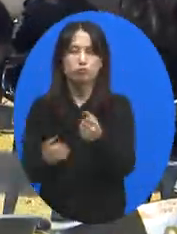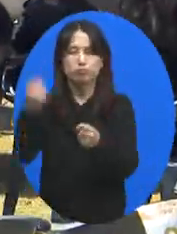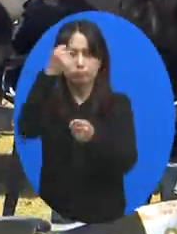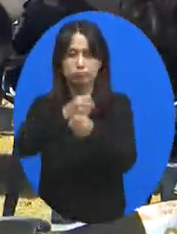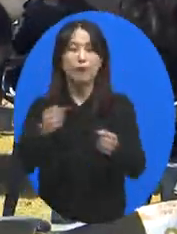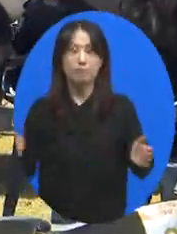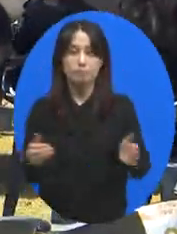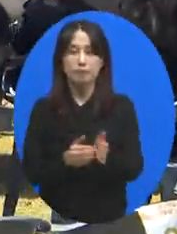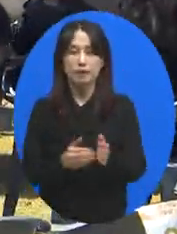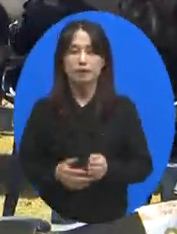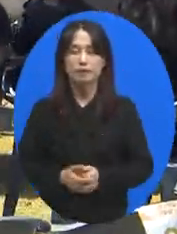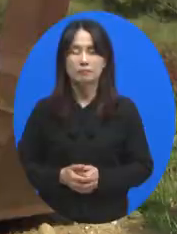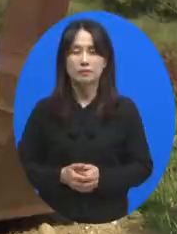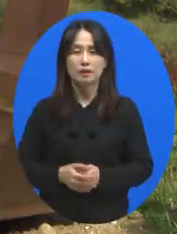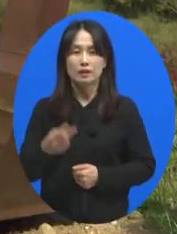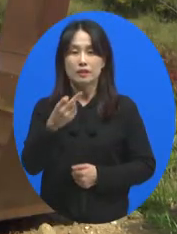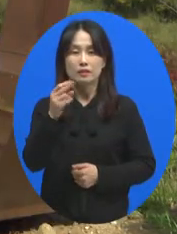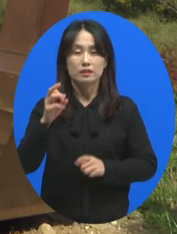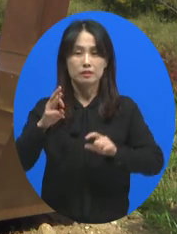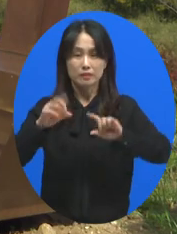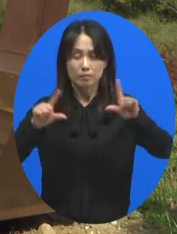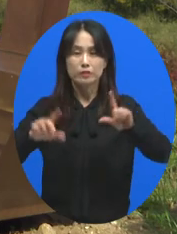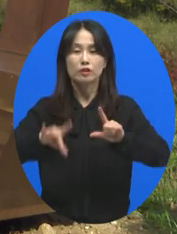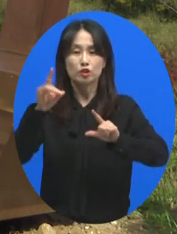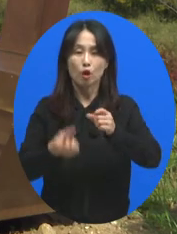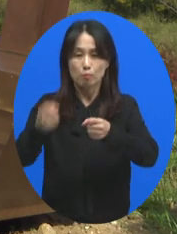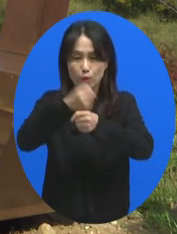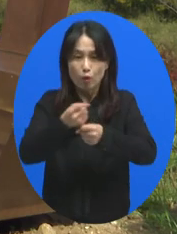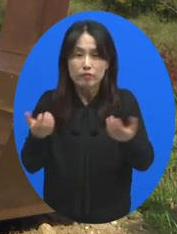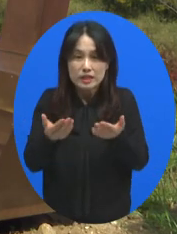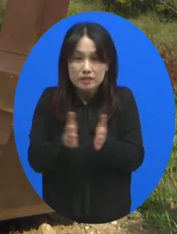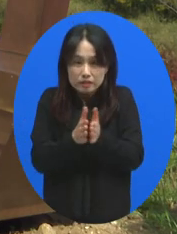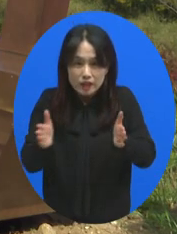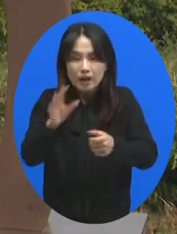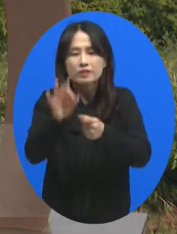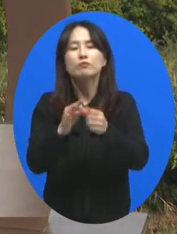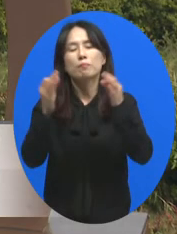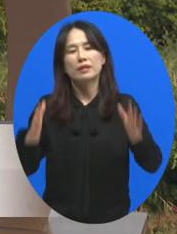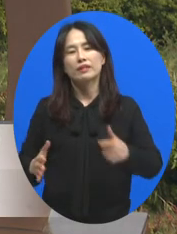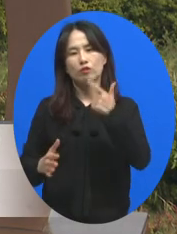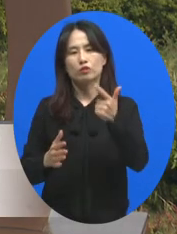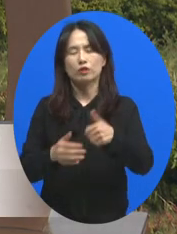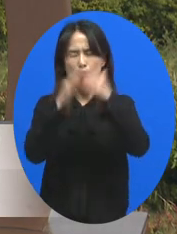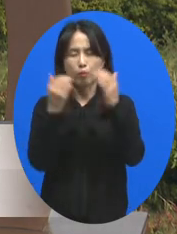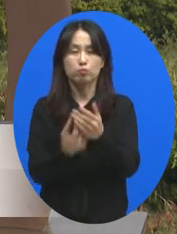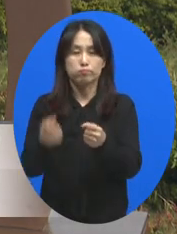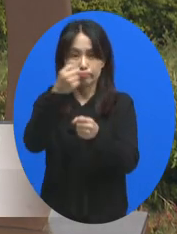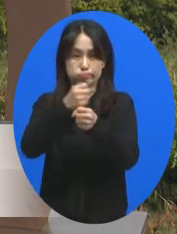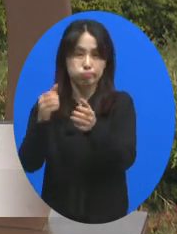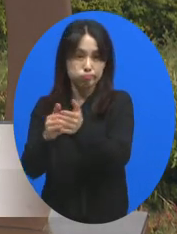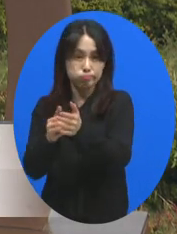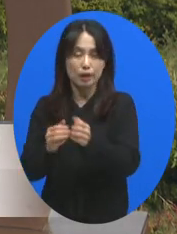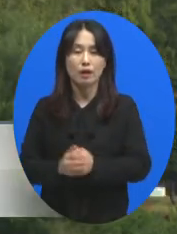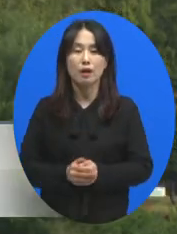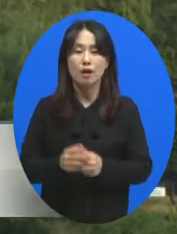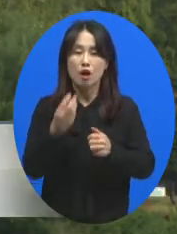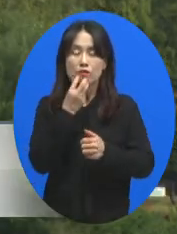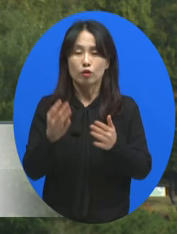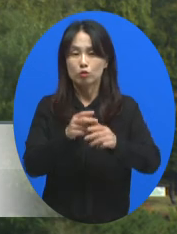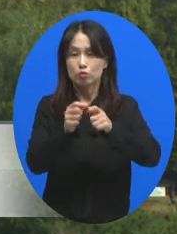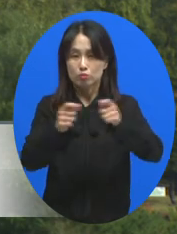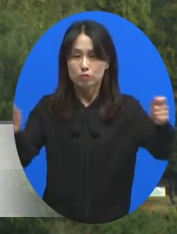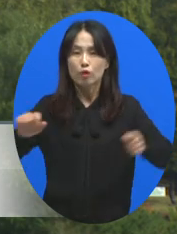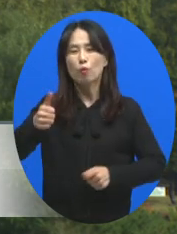모두 만나볼 수 있게 됐습니다. 2013년 첫 복원 작업을 시작해 10년 만에 6개 길이 모두 복원되며 경기도